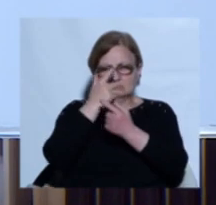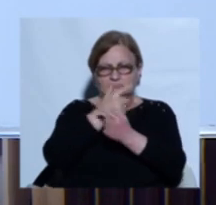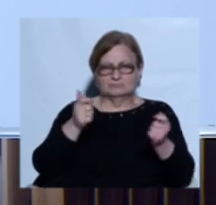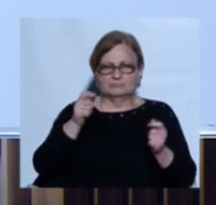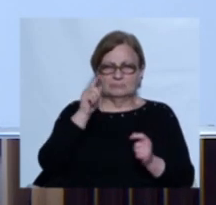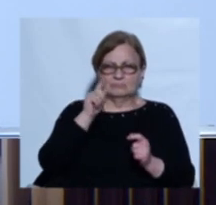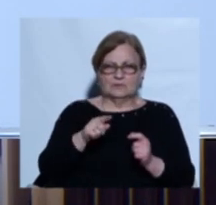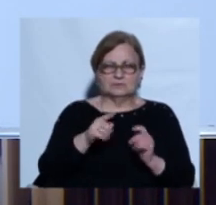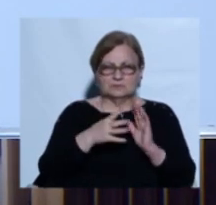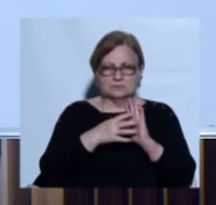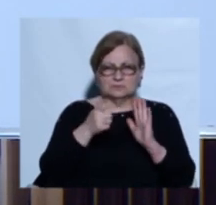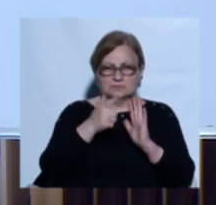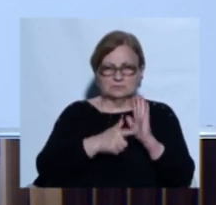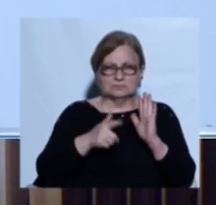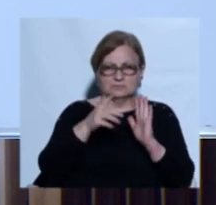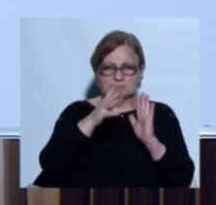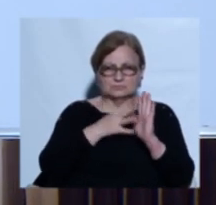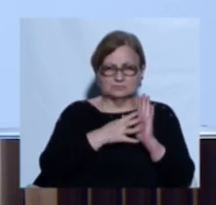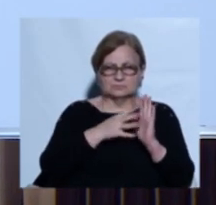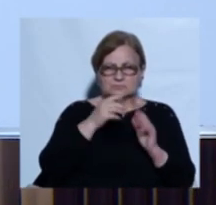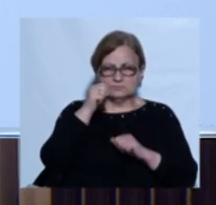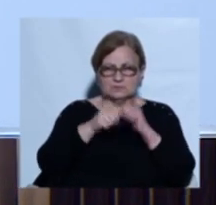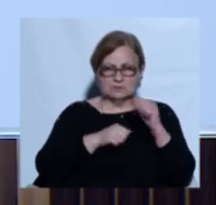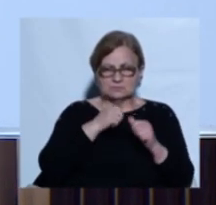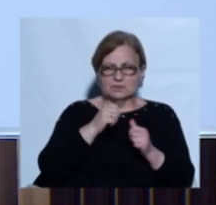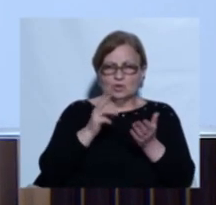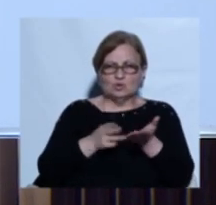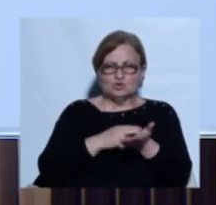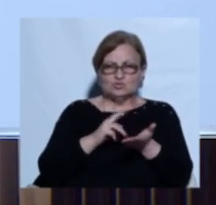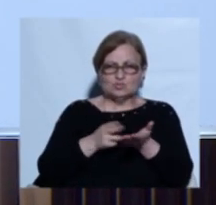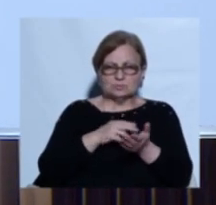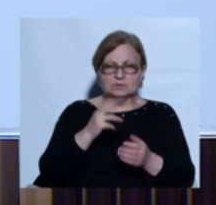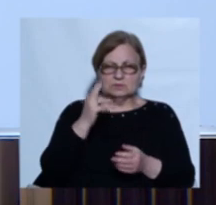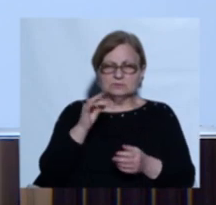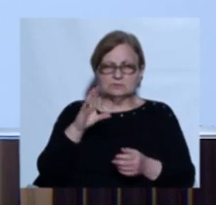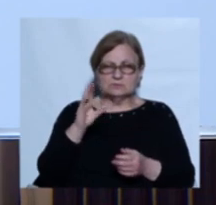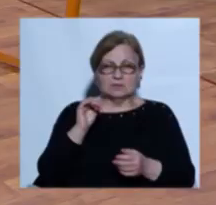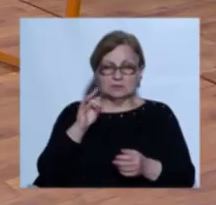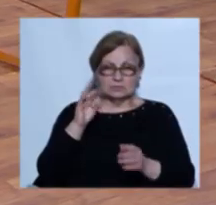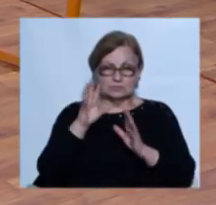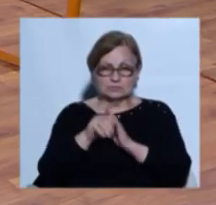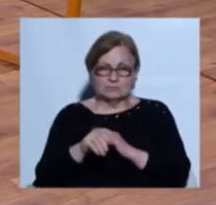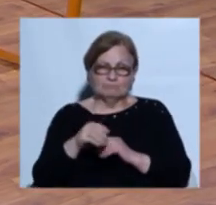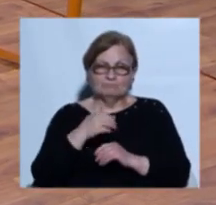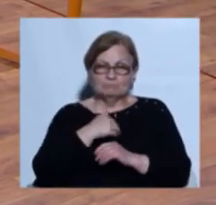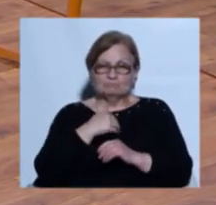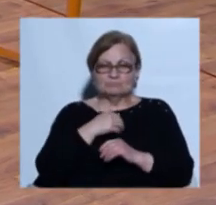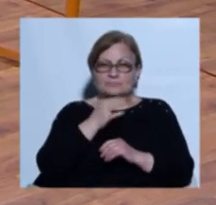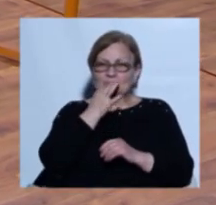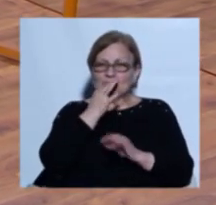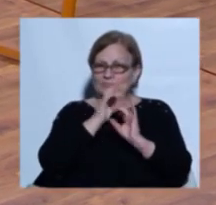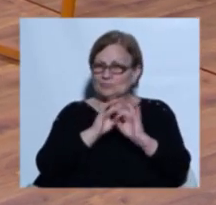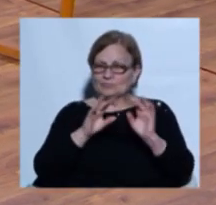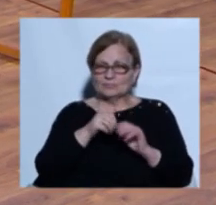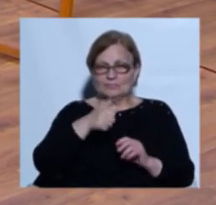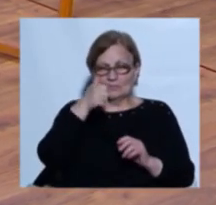1977 წელს ჟურნალ ცისკარში. და სანამ უშუალოდ მოთხრობის განხილვაზე გადავიდოდეთ, მინდა აღვნიშნო, რომ